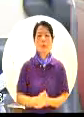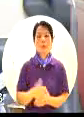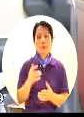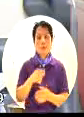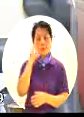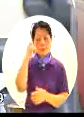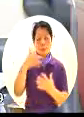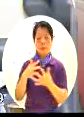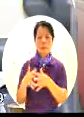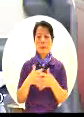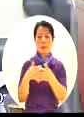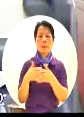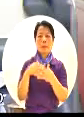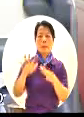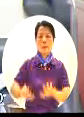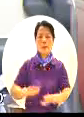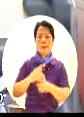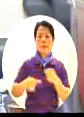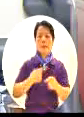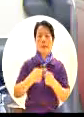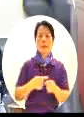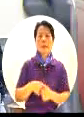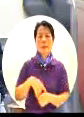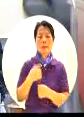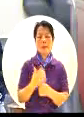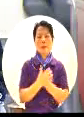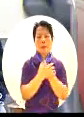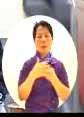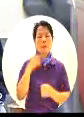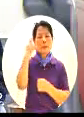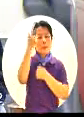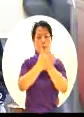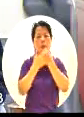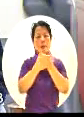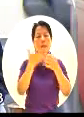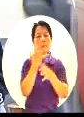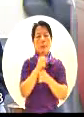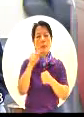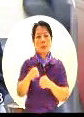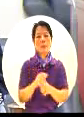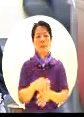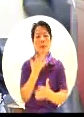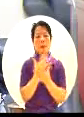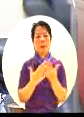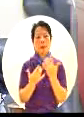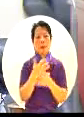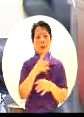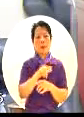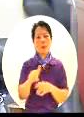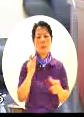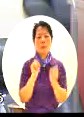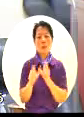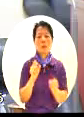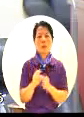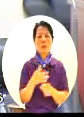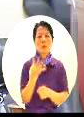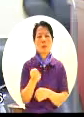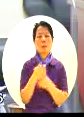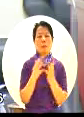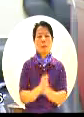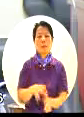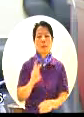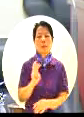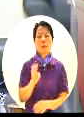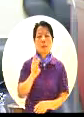国今年的感恩节哈，它的营业额网络购物的部分有多少呢？是